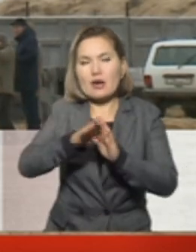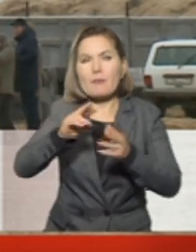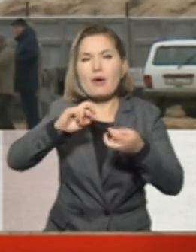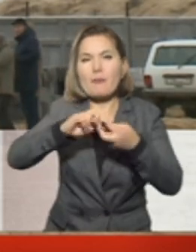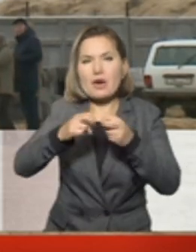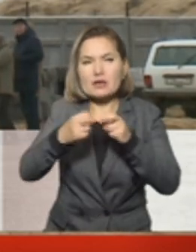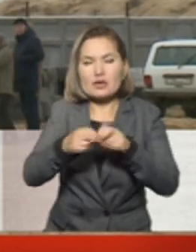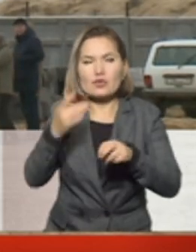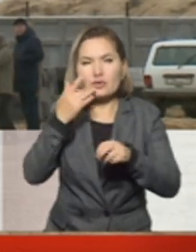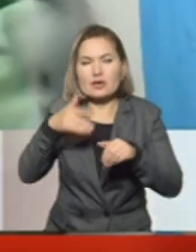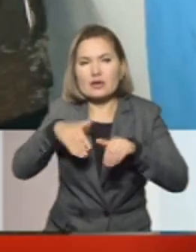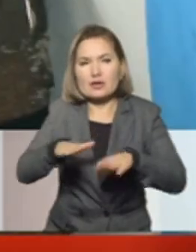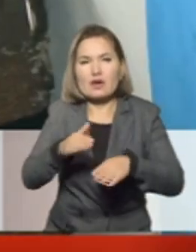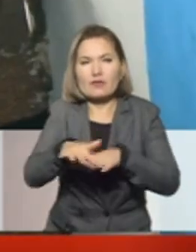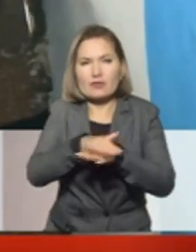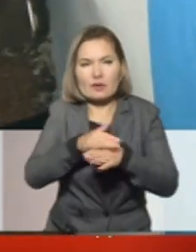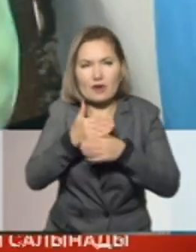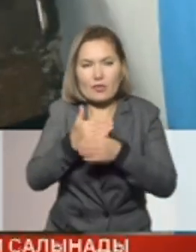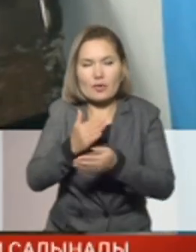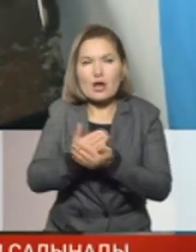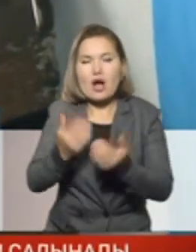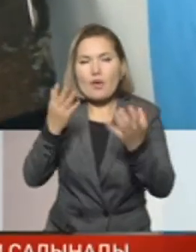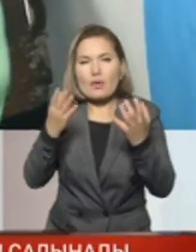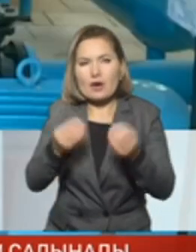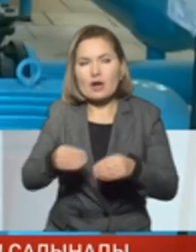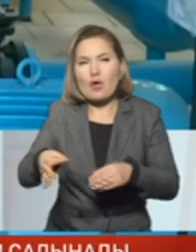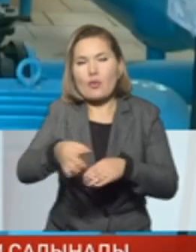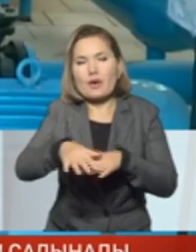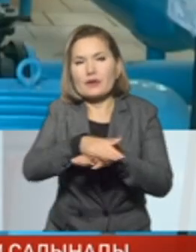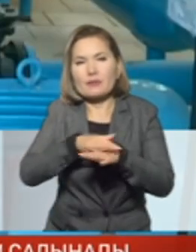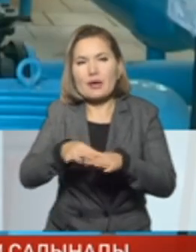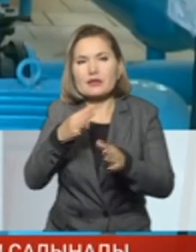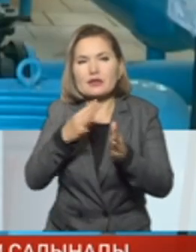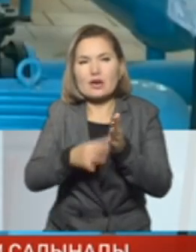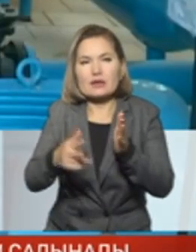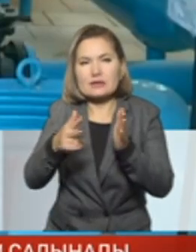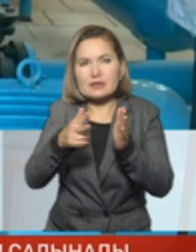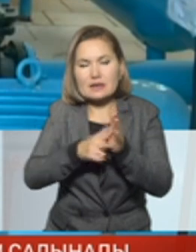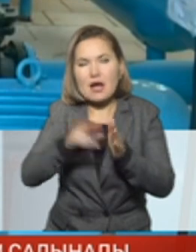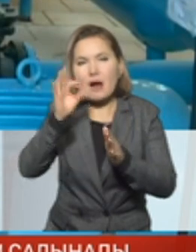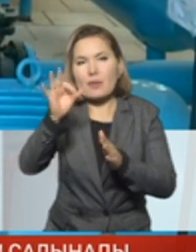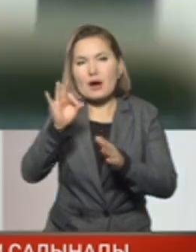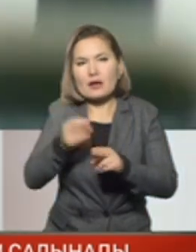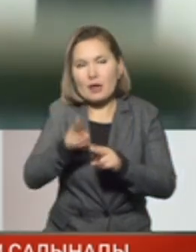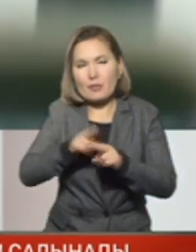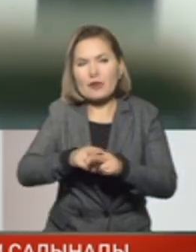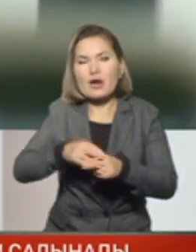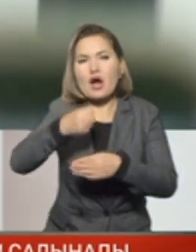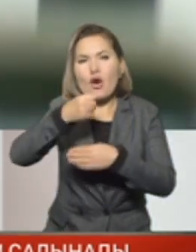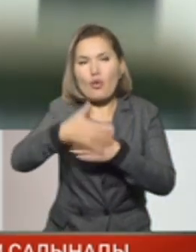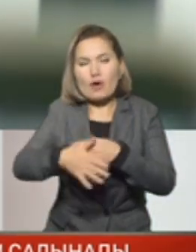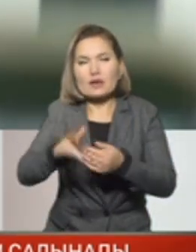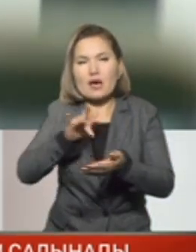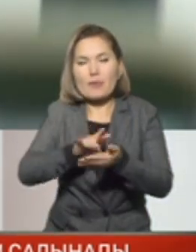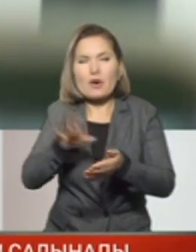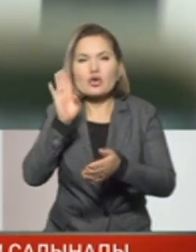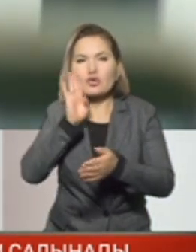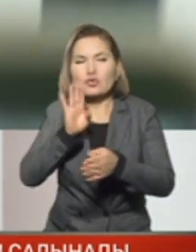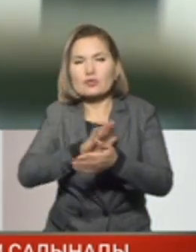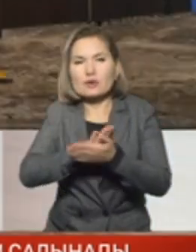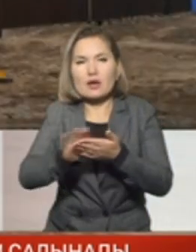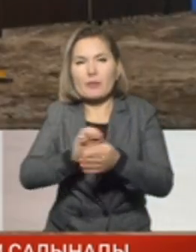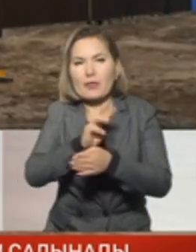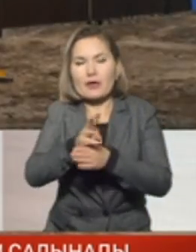де жергілікті биліктің ұдайы назарында. Бүгінде облыс тұрғындарының 98,6% орталықтандырылған ауыз су жүйесіне